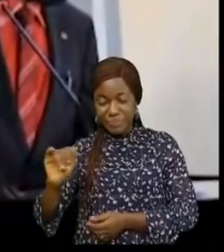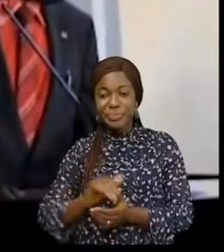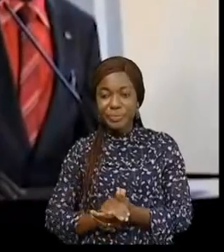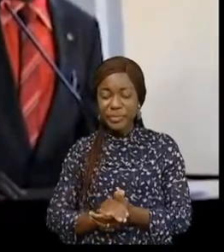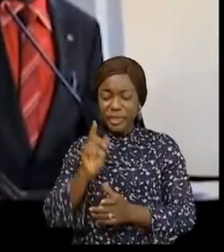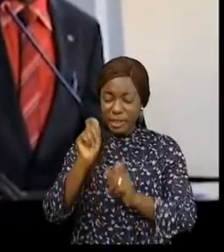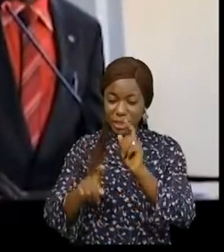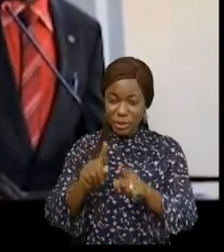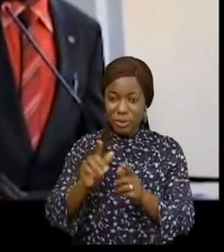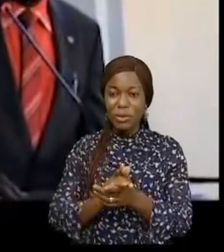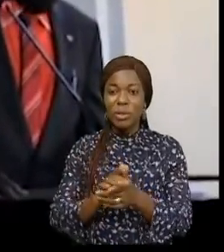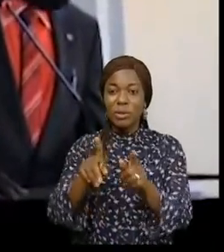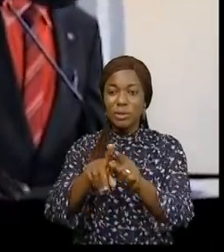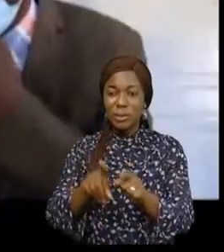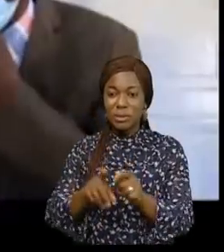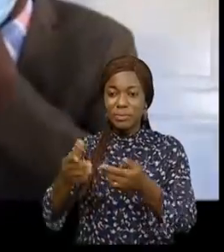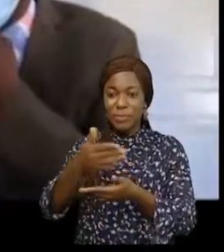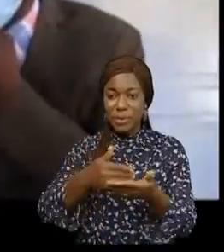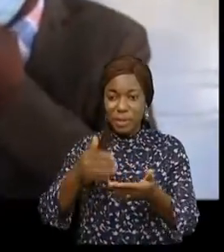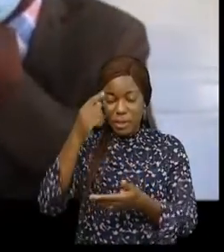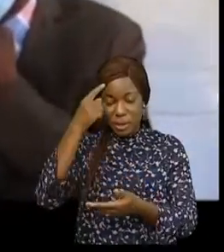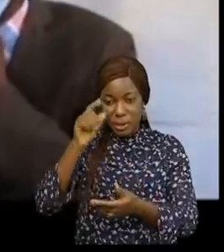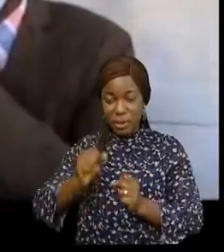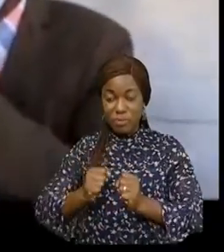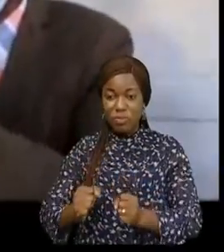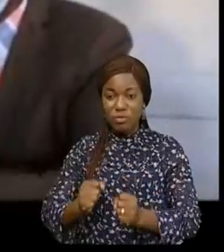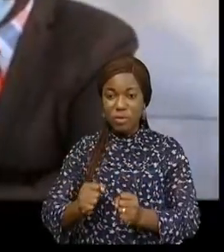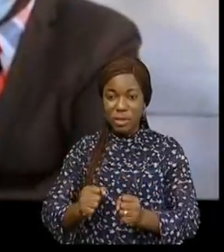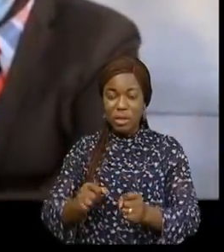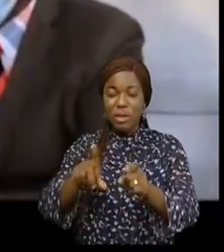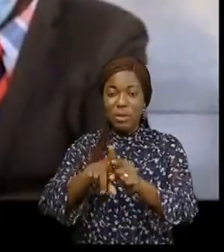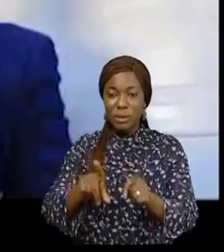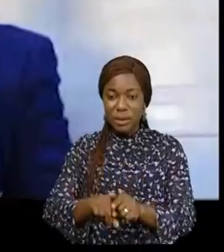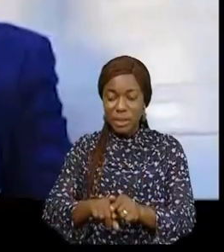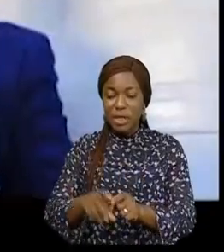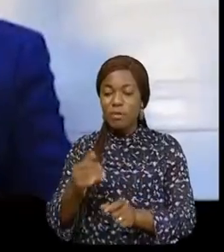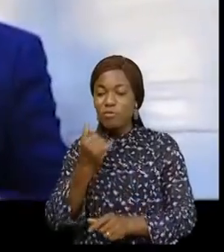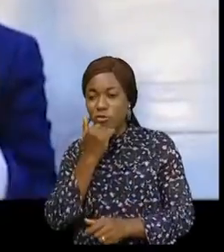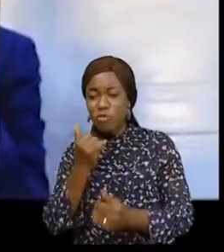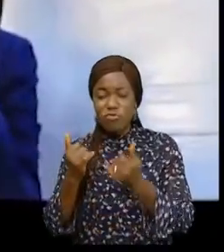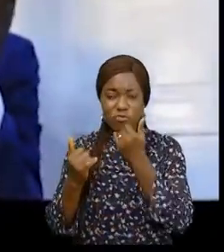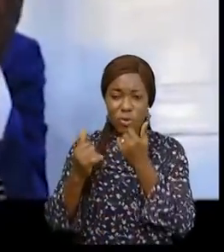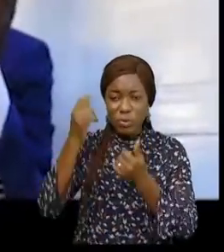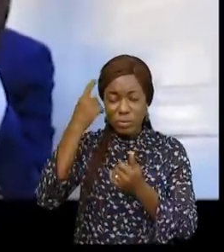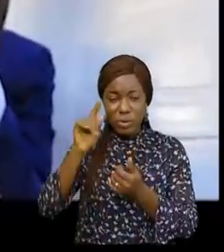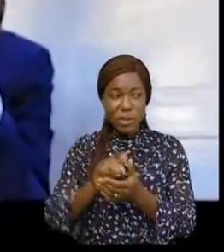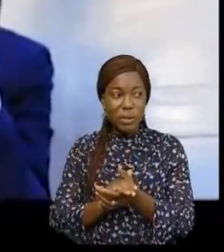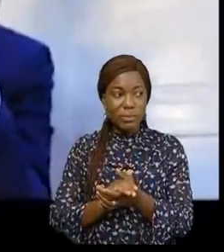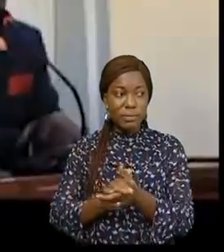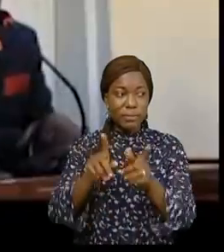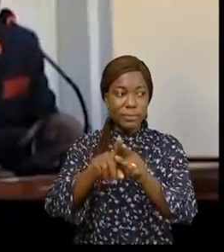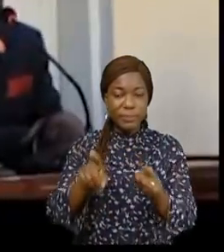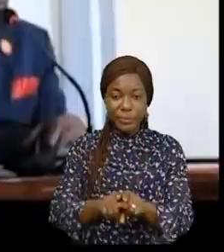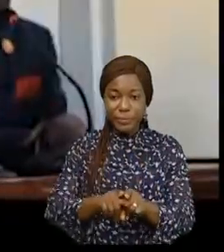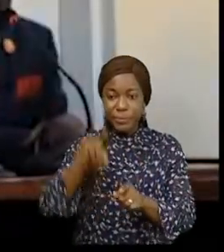d'actualité a ressassé notamment l'excès du pouvoir, les fautes de gestion, l'entretien de l'anarchie dans l'affectation irrégulière